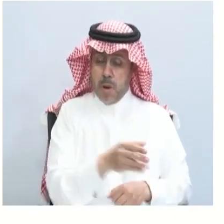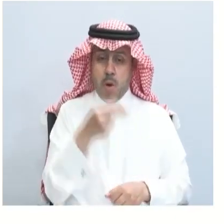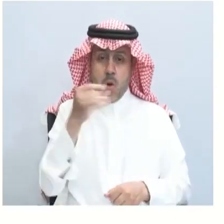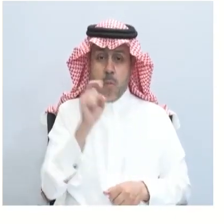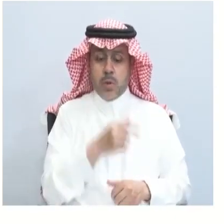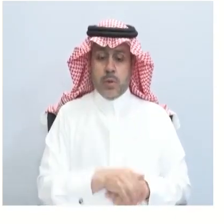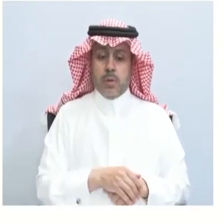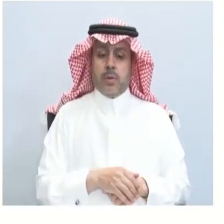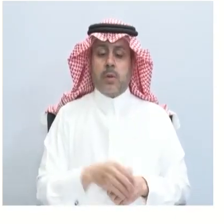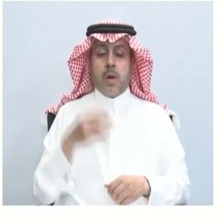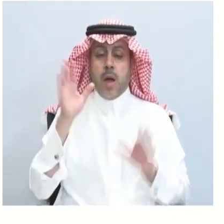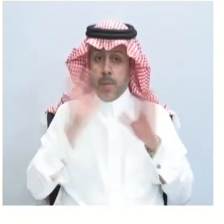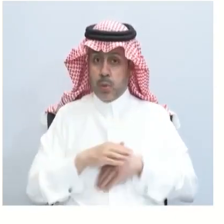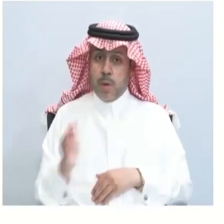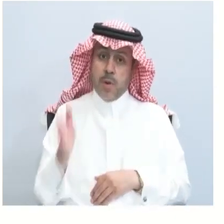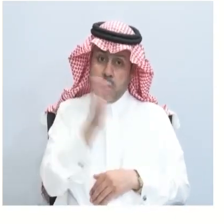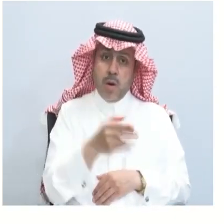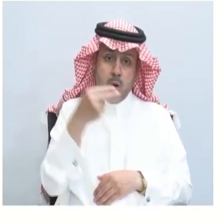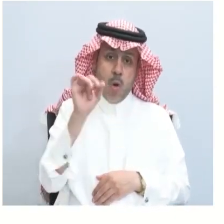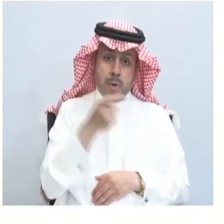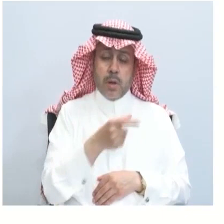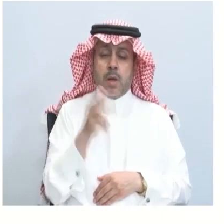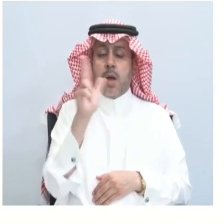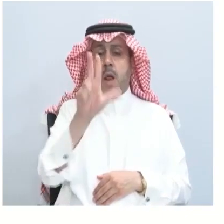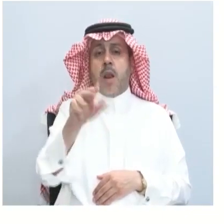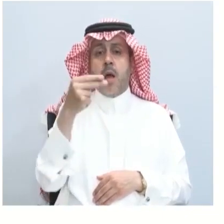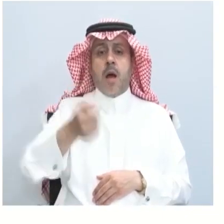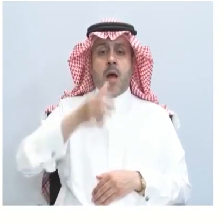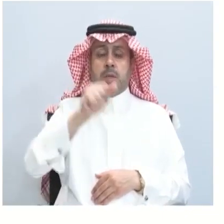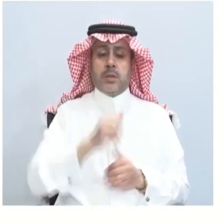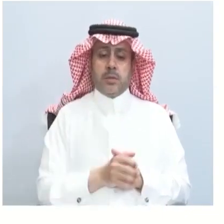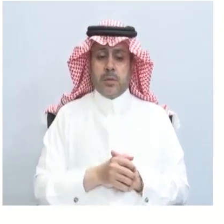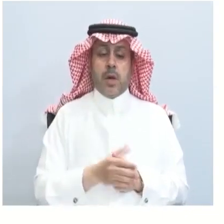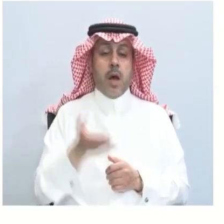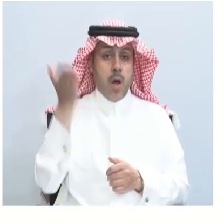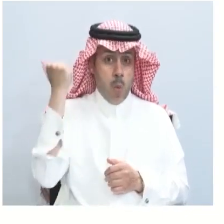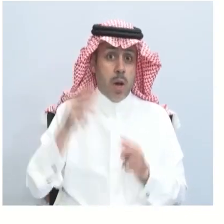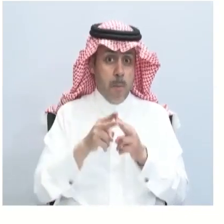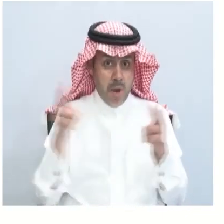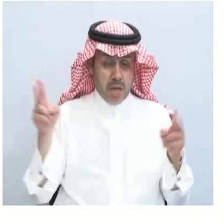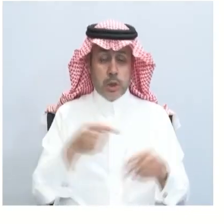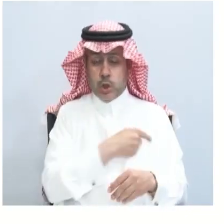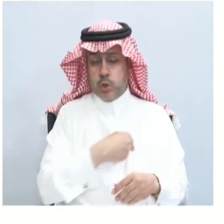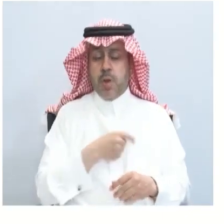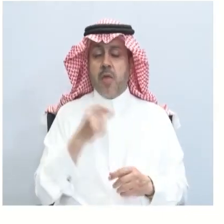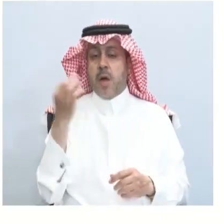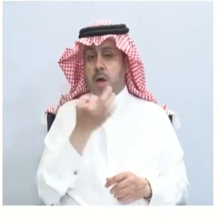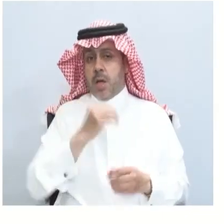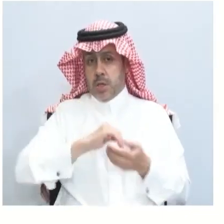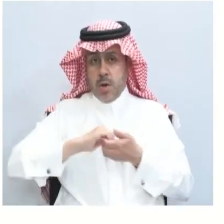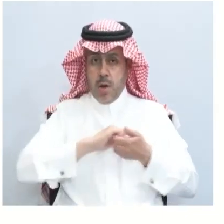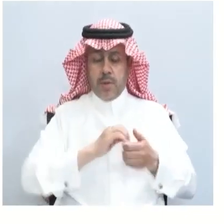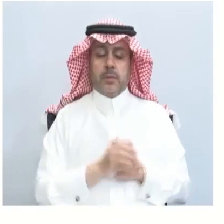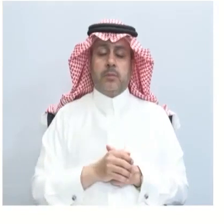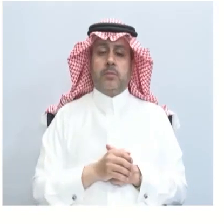عنه عبد الله بن عمرو بن العاص ابنائي وبناتي قد سبق بيان هذا الراوي عبد الله بن